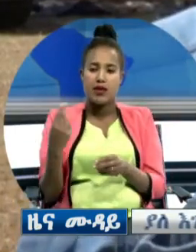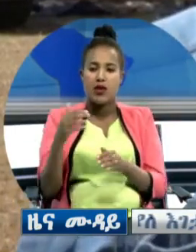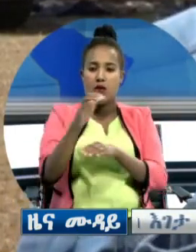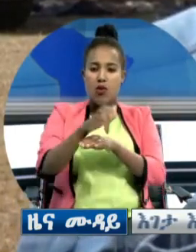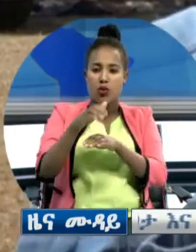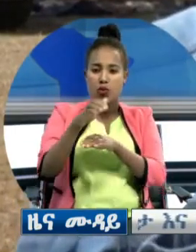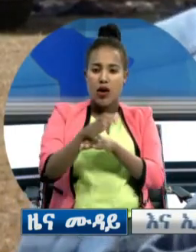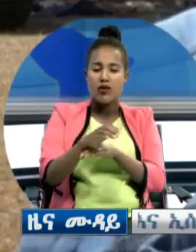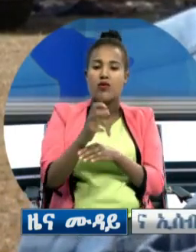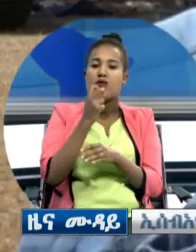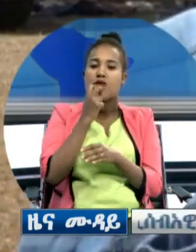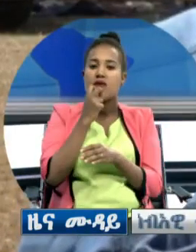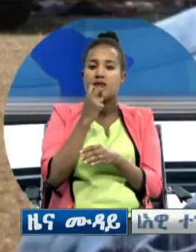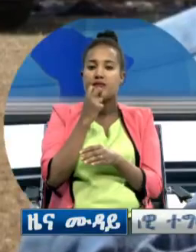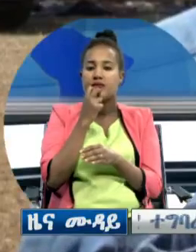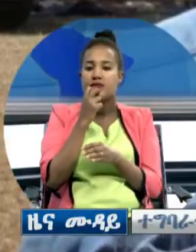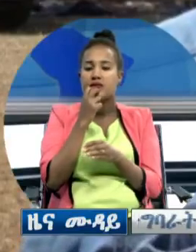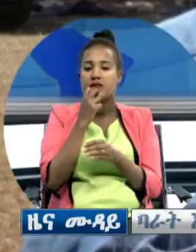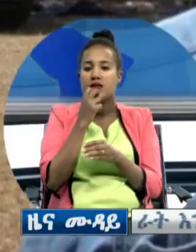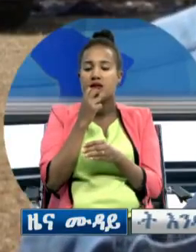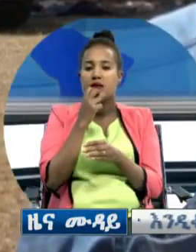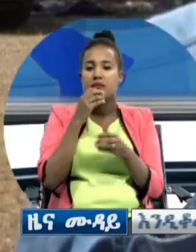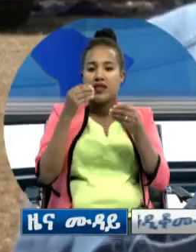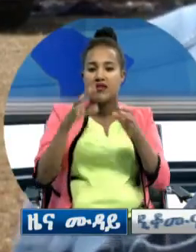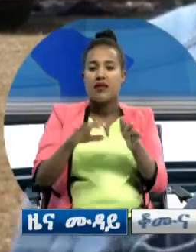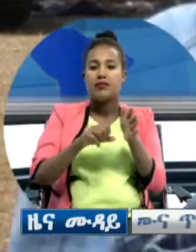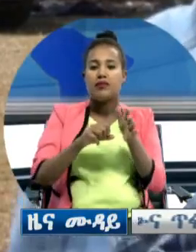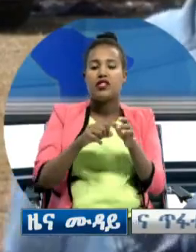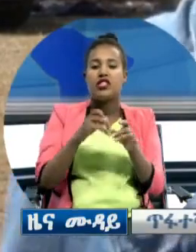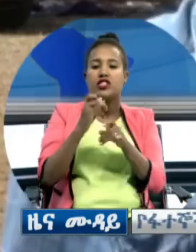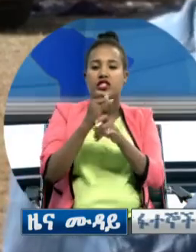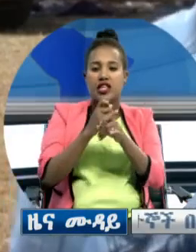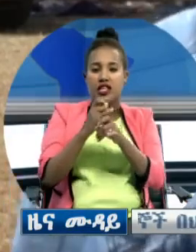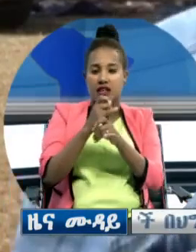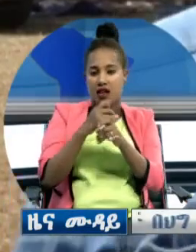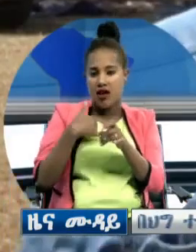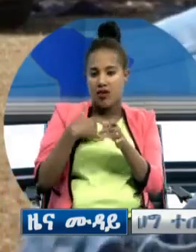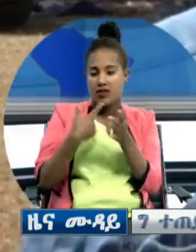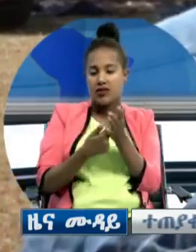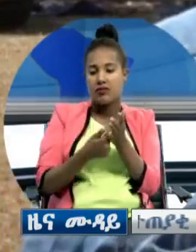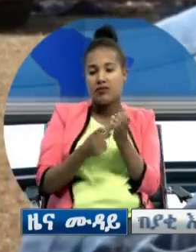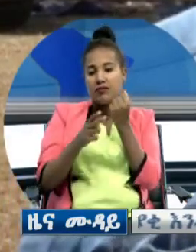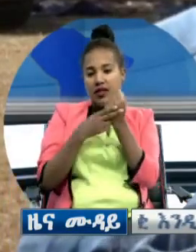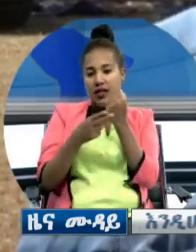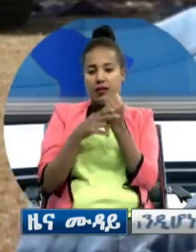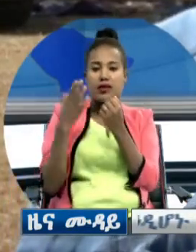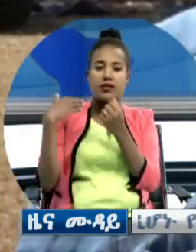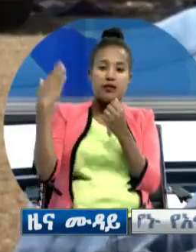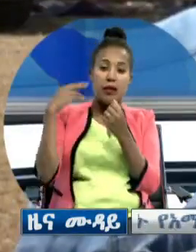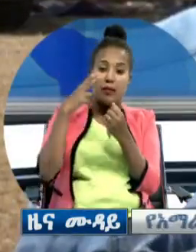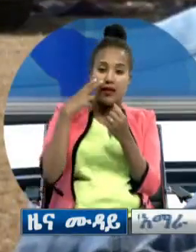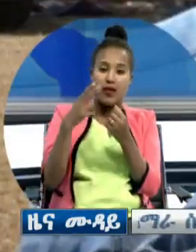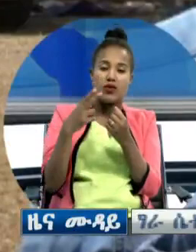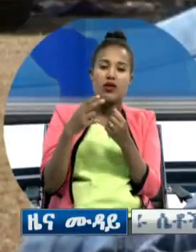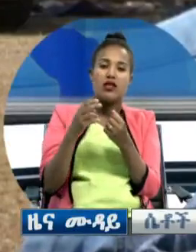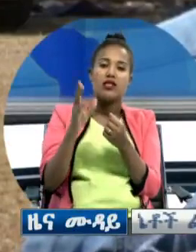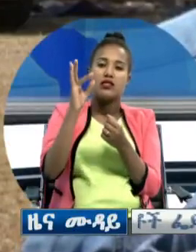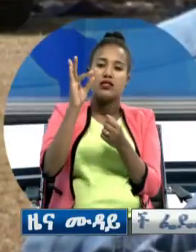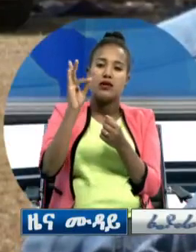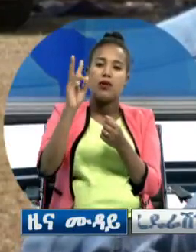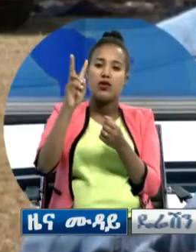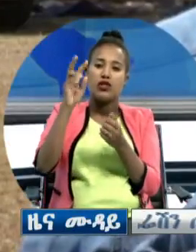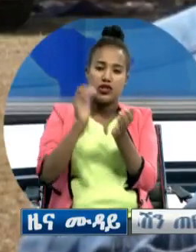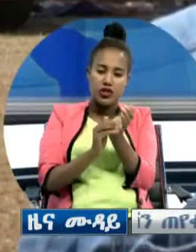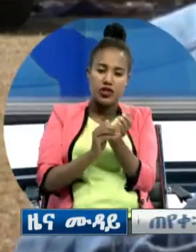ጉድጓዱን ውሃ የሚገፋ ጄኔሬተር አለው። የሚያጠራቅም እዚህ ከጀርባ የምታዩት ወደ 72000 ሊትር የሚያዝ